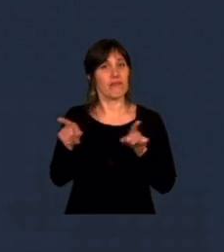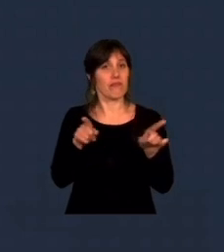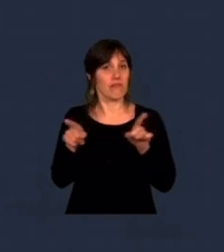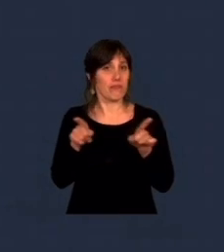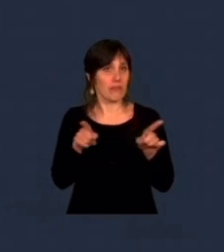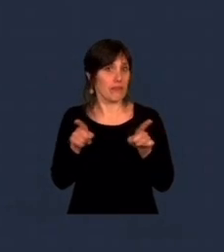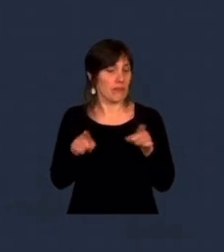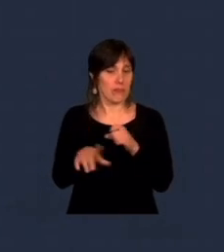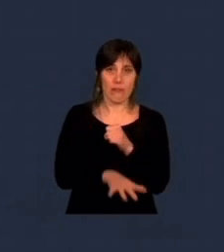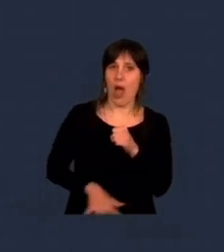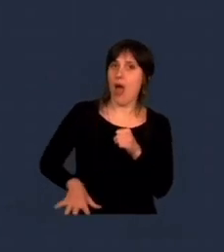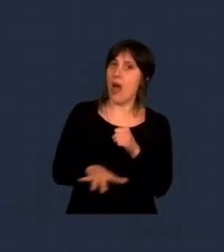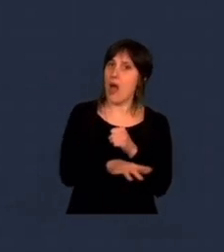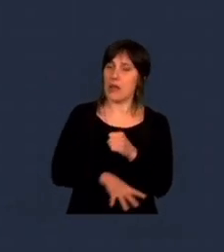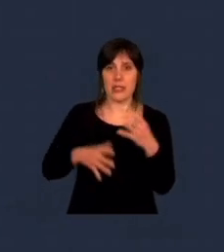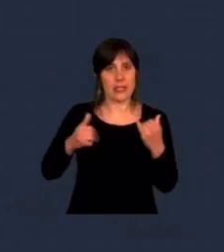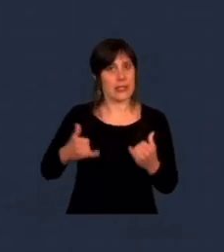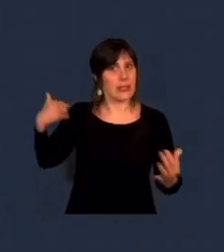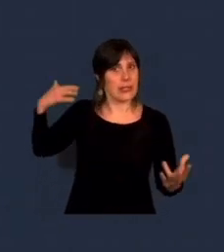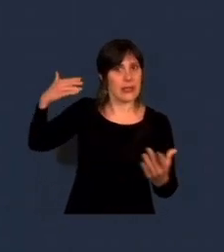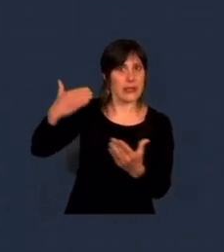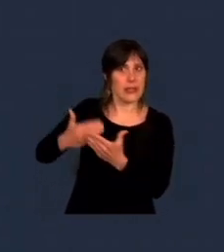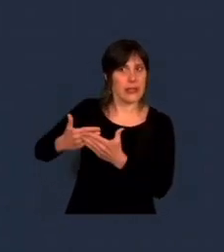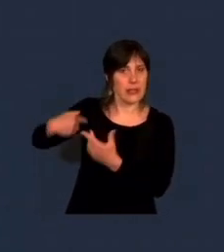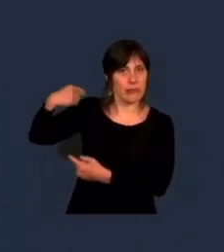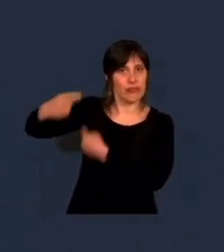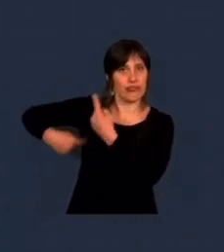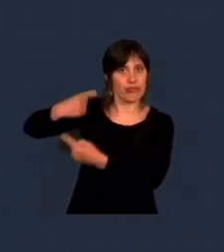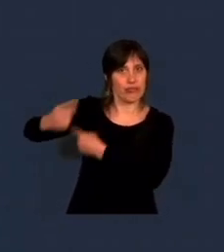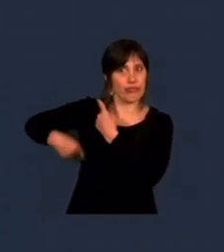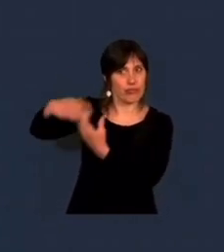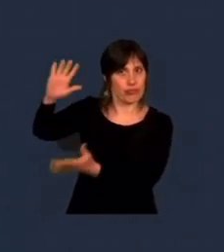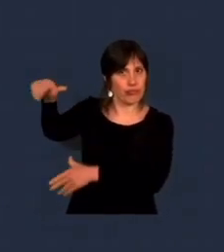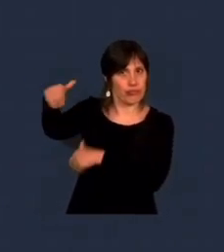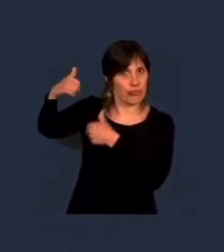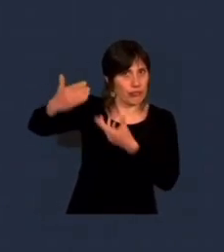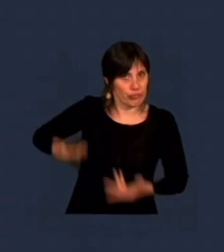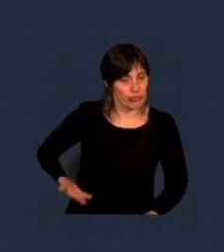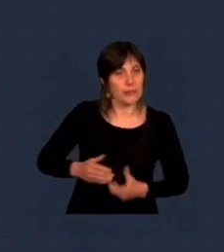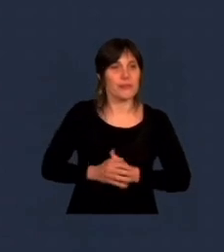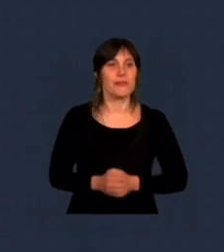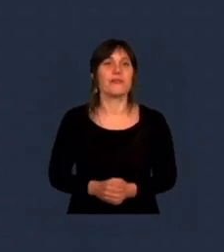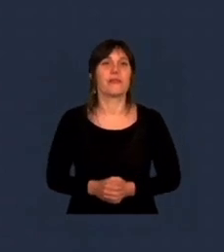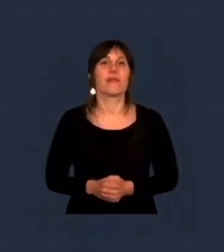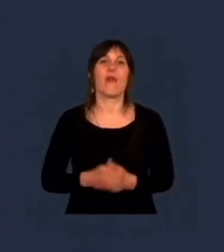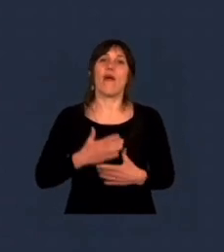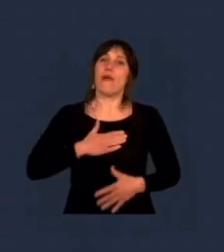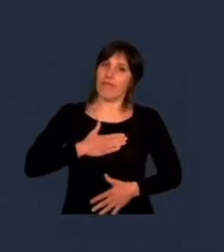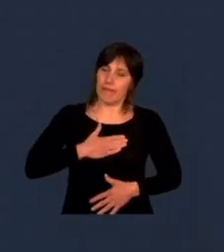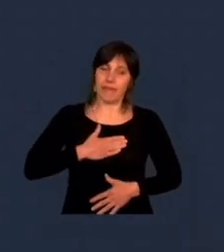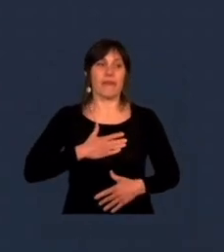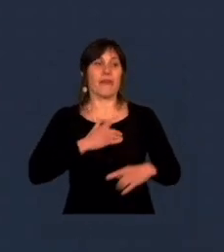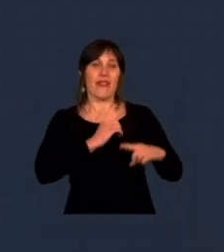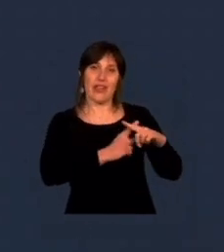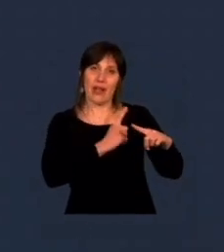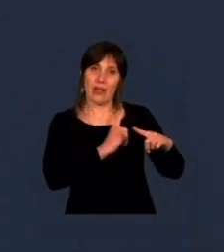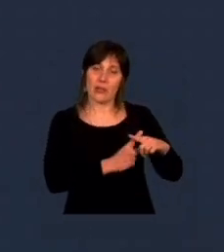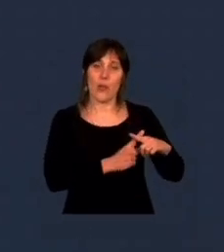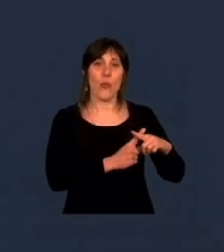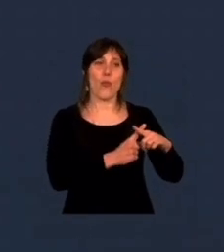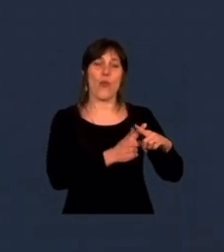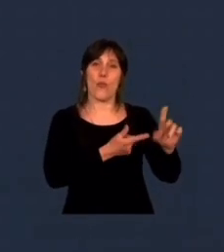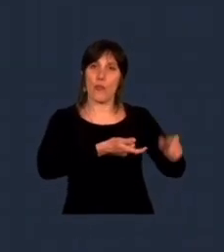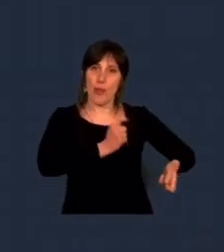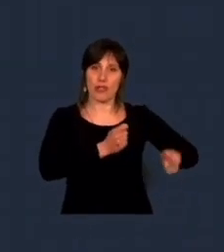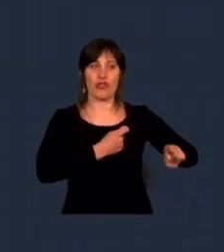civilisation, notre art de vivre et de nos racines. Nous nous réjouissons de ce renouvellement de partenariat avec les fédérations de pêche, qui sont, comme